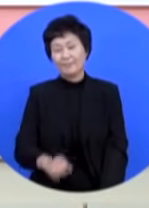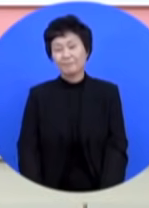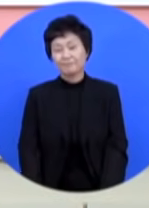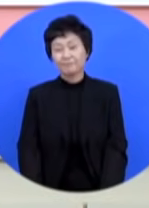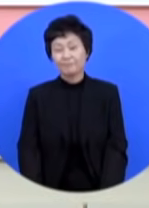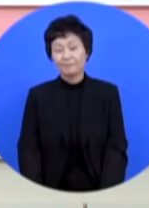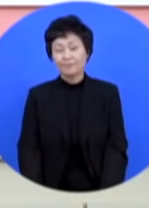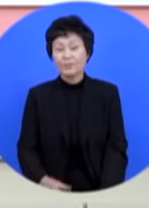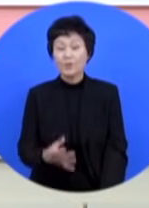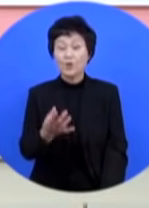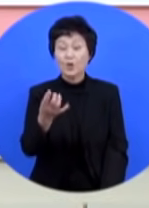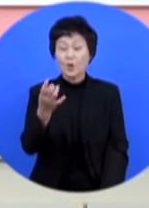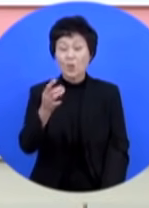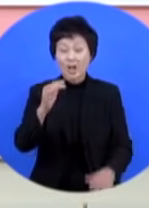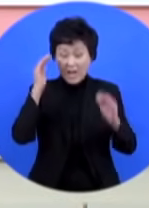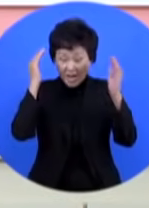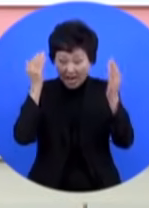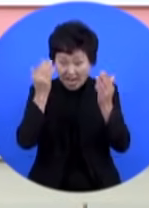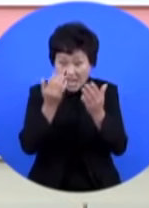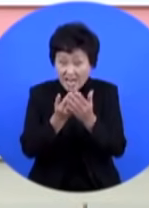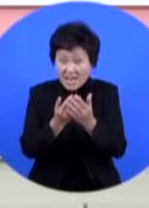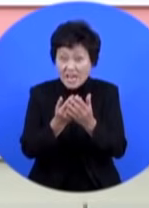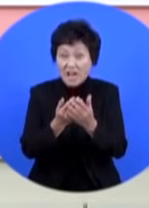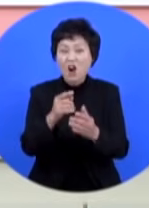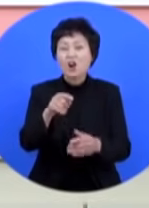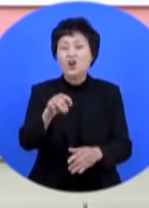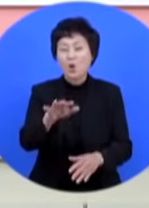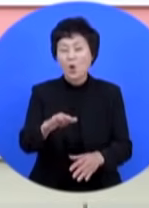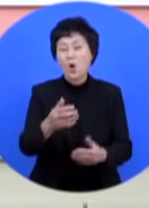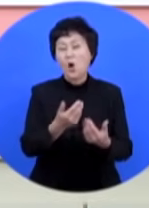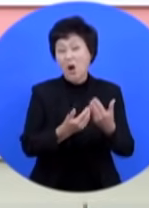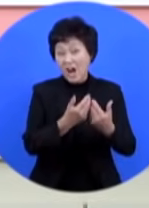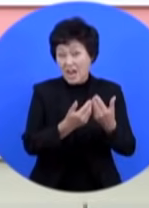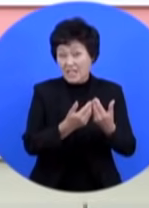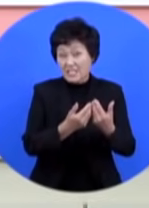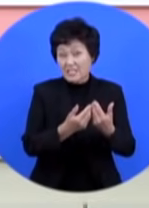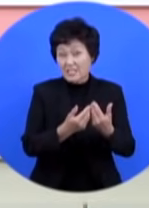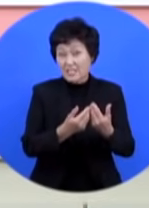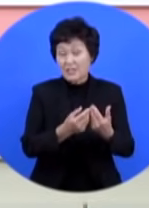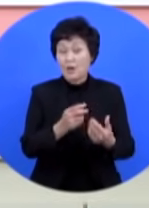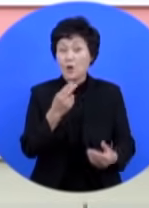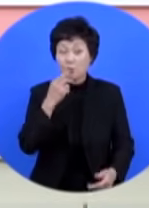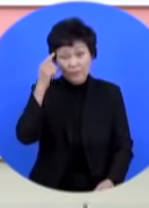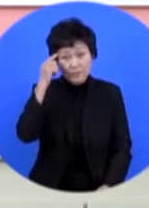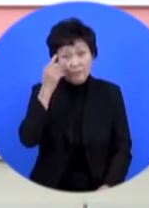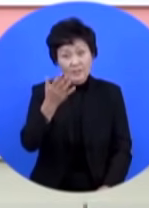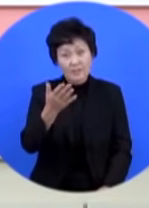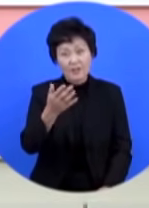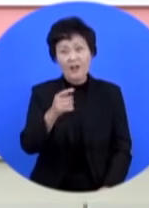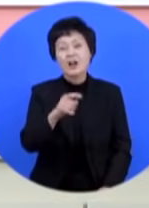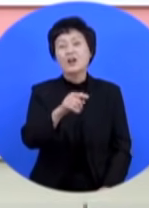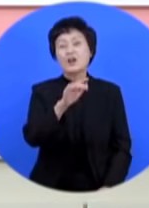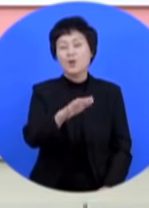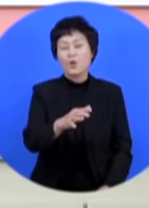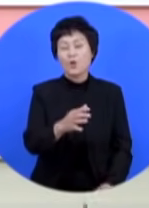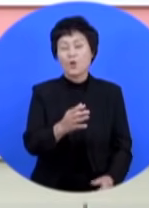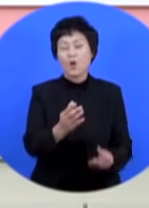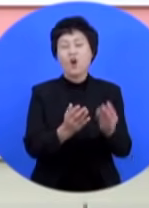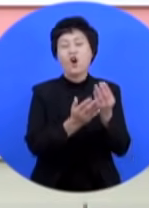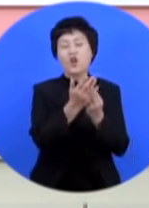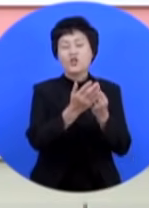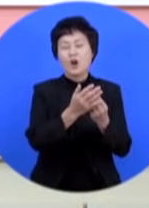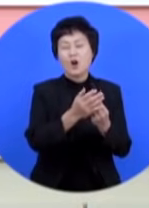보르네오 섬이 우리나라보다도 7배 큰 지구상에서 세 번째 큰 섬입니다. 그게 네, 네. 한 50여